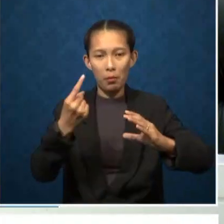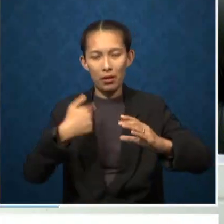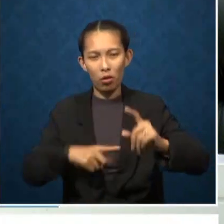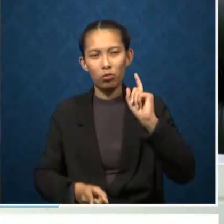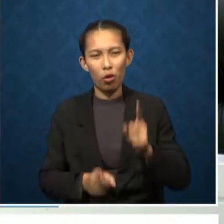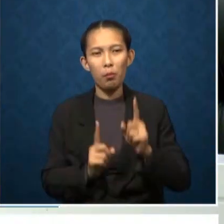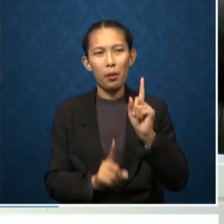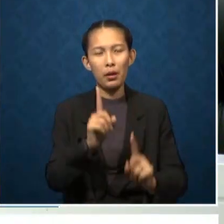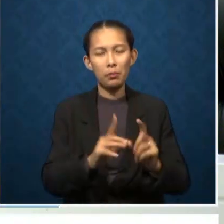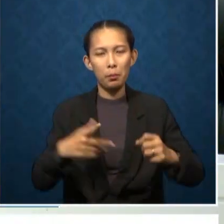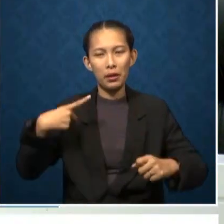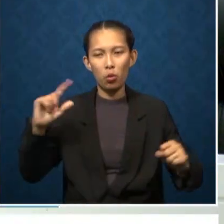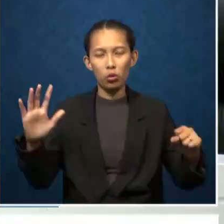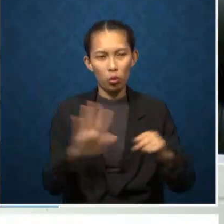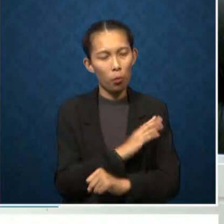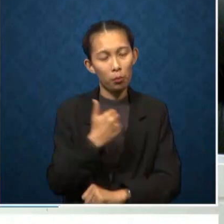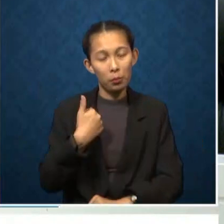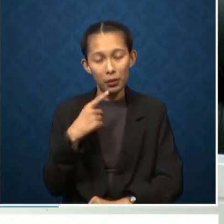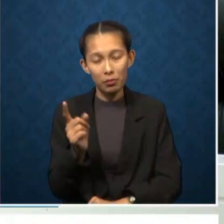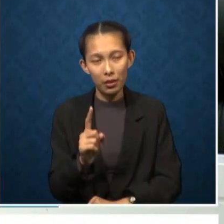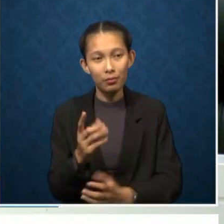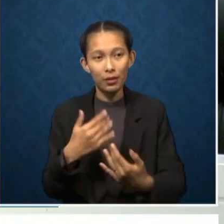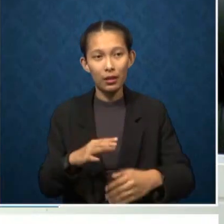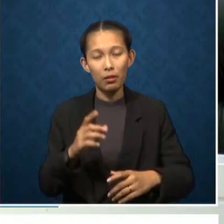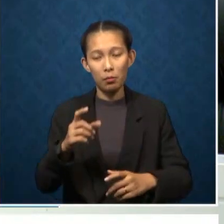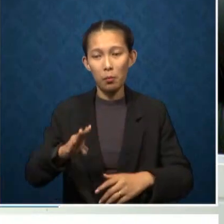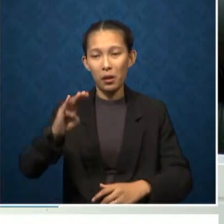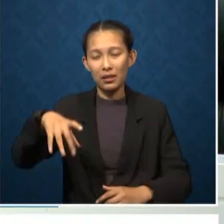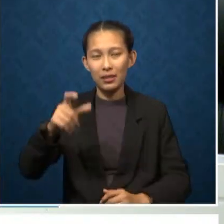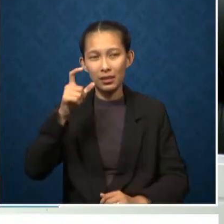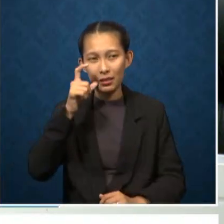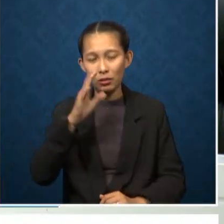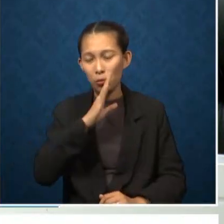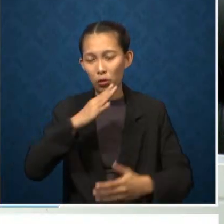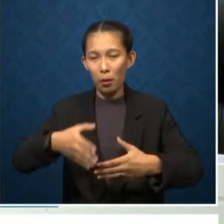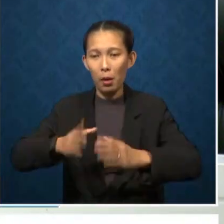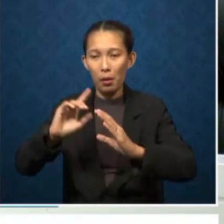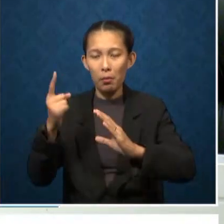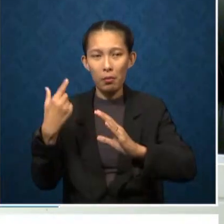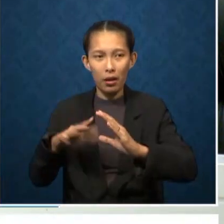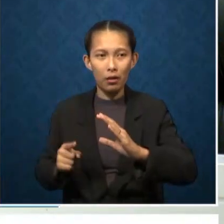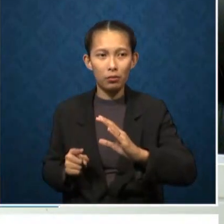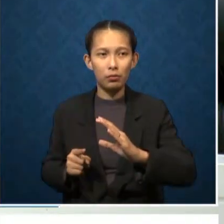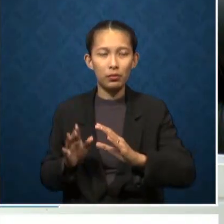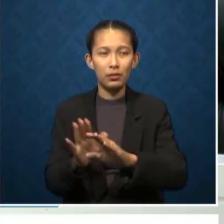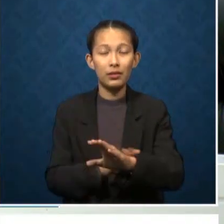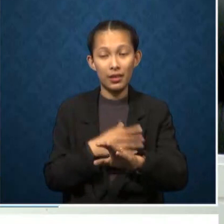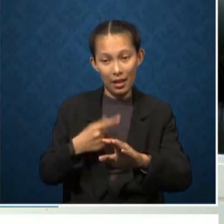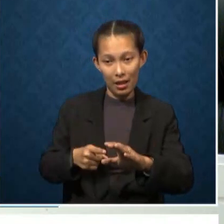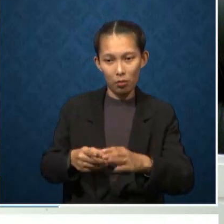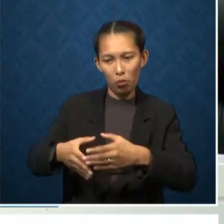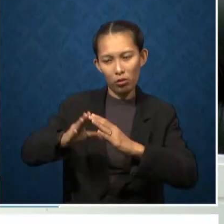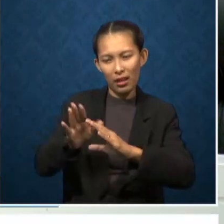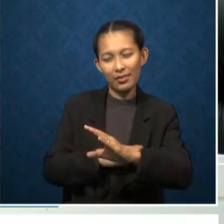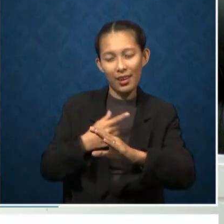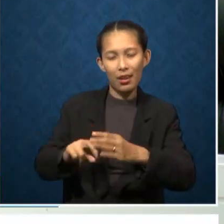การประเมินความคุ้มค่านะคะนอกจากนั้นในส่วนขององค์การมหาชนนั้นเนี่ยที่เราจัดตั้งกันมาเนี่ยนานแล้วเนี่ยเราก็มีการประเมินความ